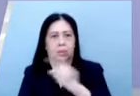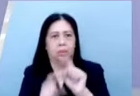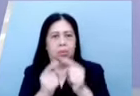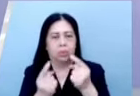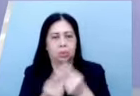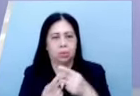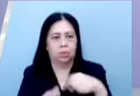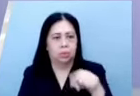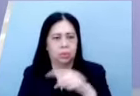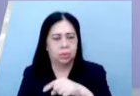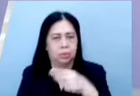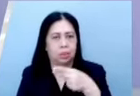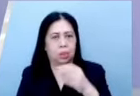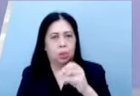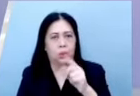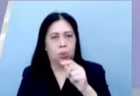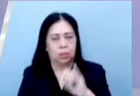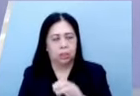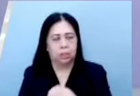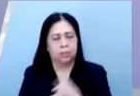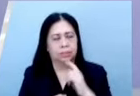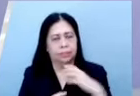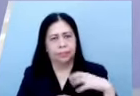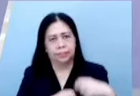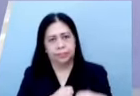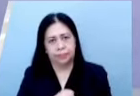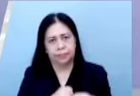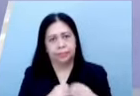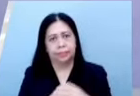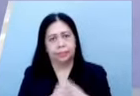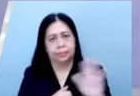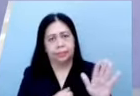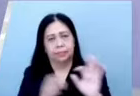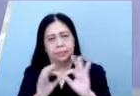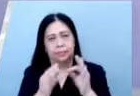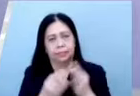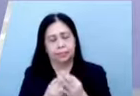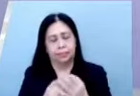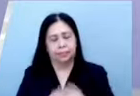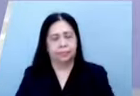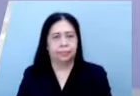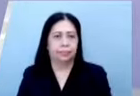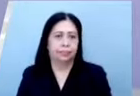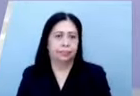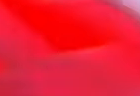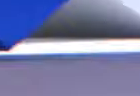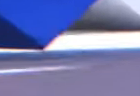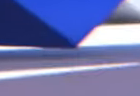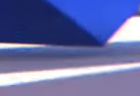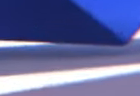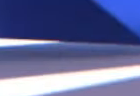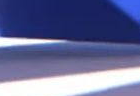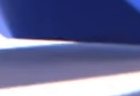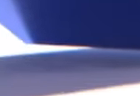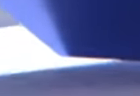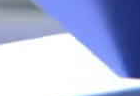Sa gitna niyan, labis po ang pagdadalamhati ng kanilang mga naulila. At nakatutok si Rafi Tima.